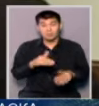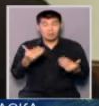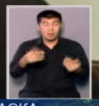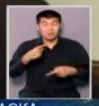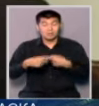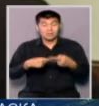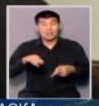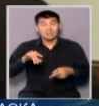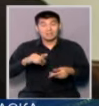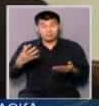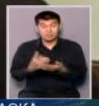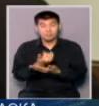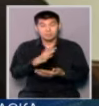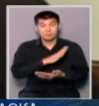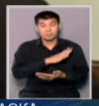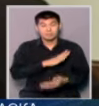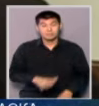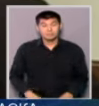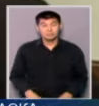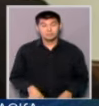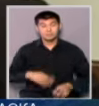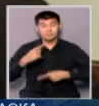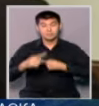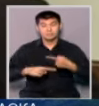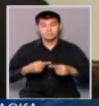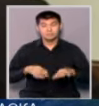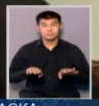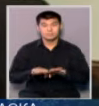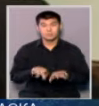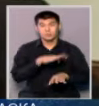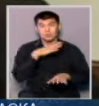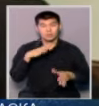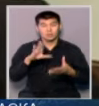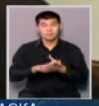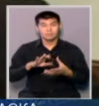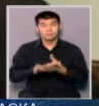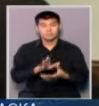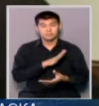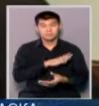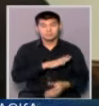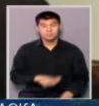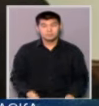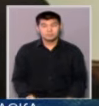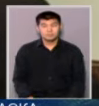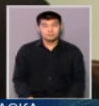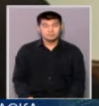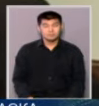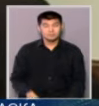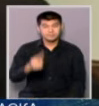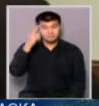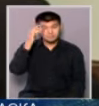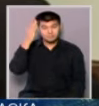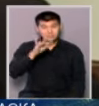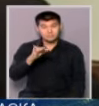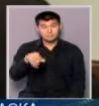Содан кейін табыл танығасын осылай көптен бір таңсықым келіп жүретін ойым болды. Осы